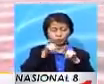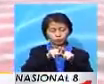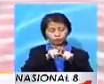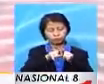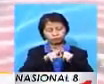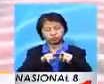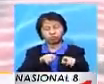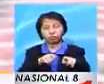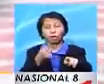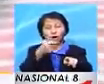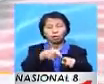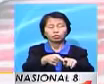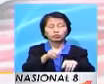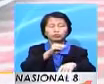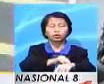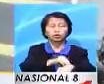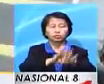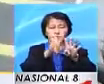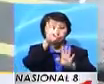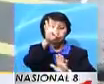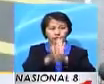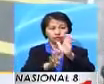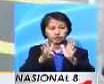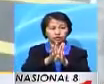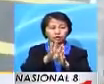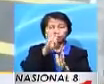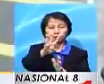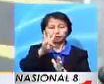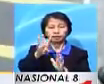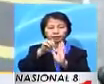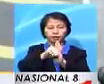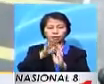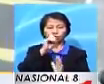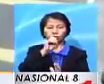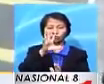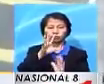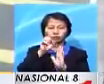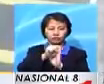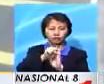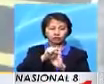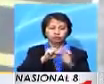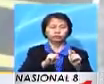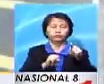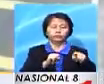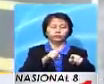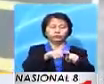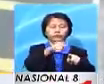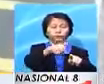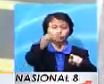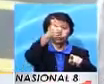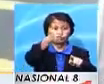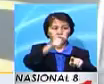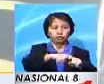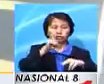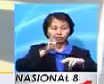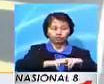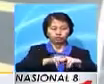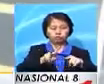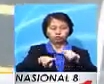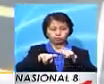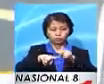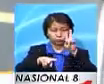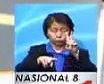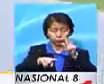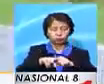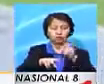menamatkan kayuhan dalam masa 4 jam 44 minit 05 saat untuk muncul juara. Rastam yang menduduki tempat kedua